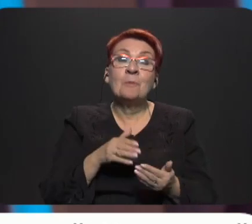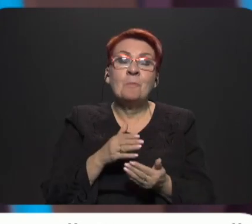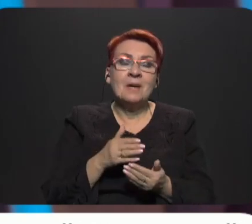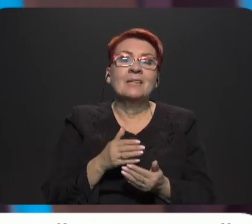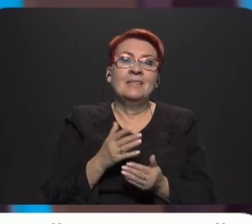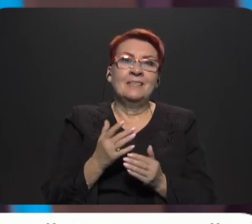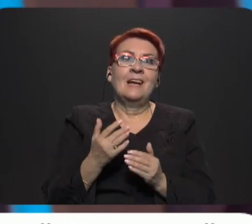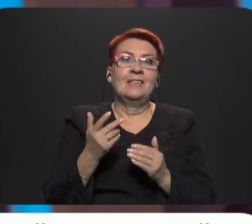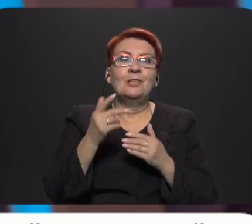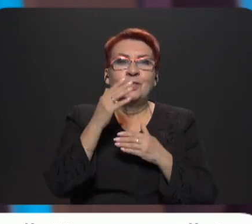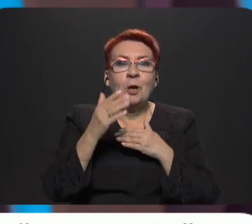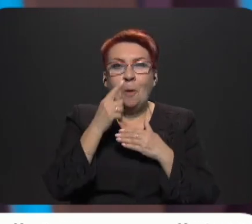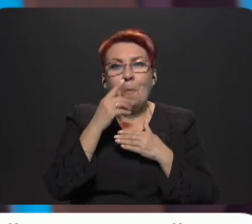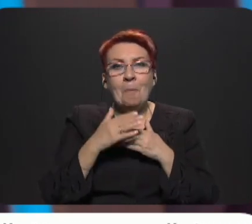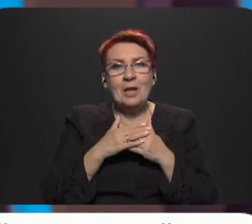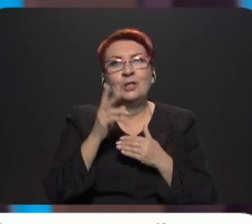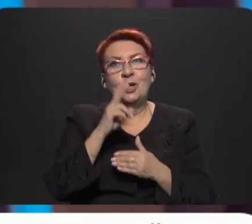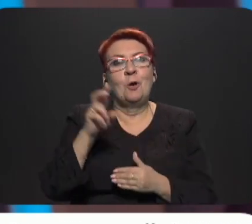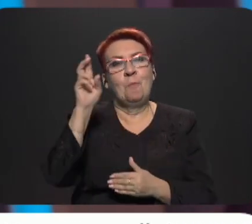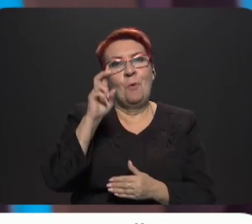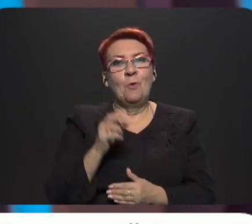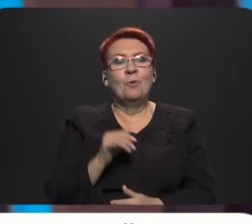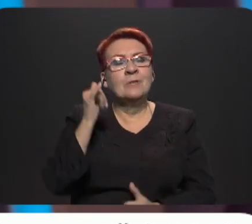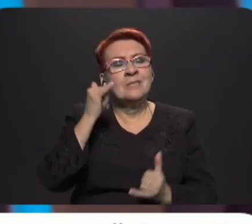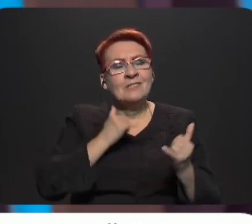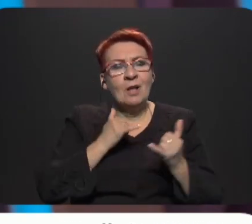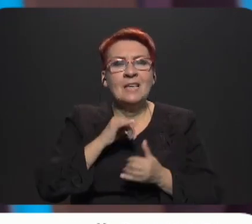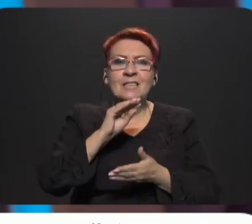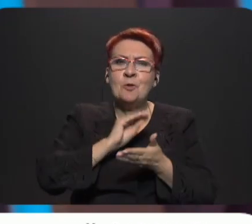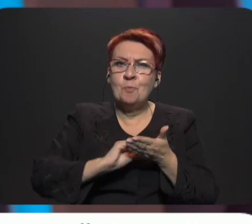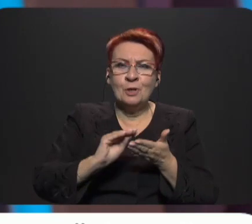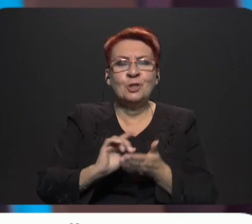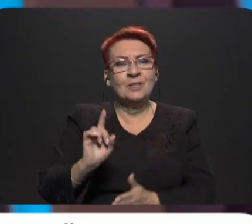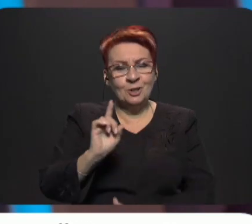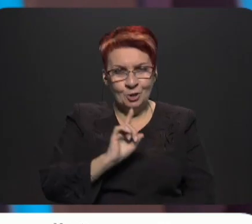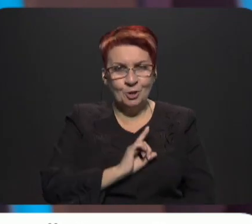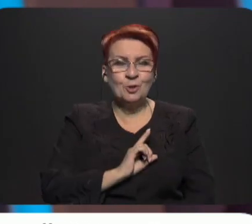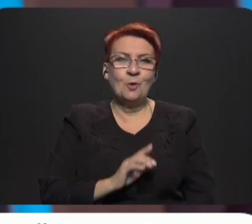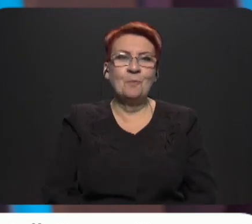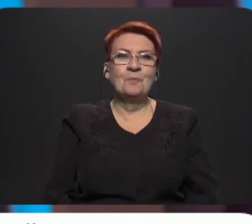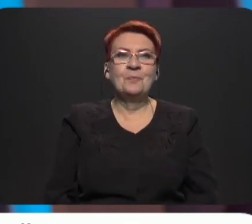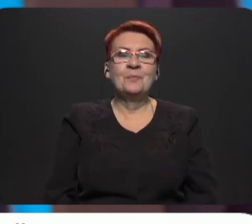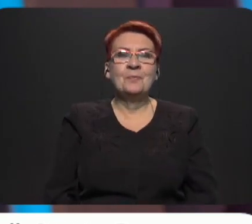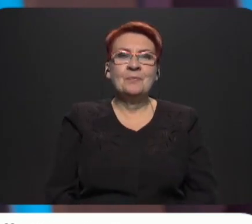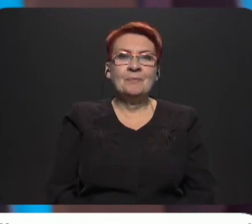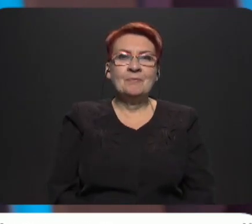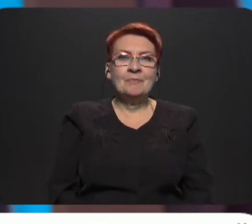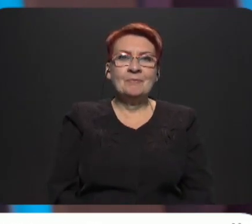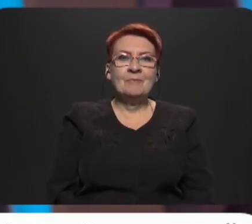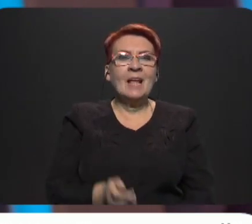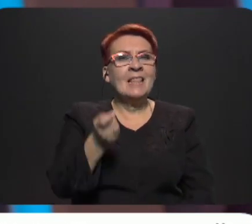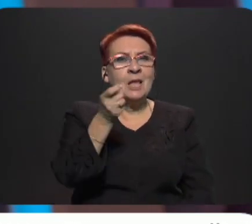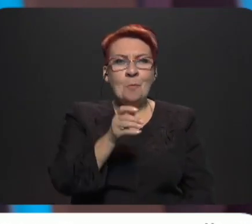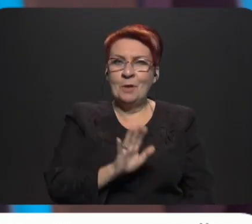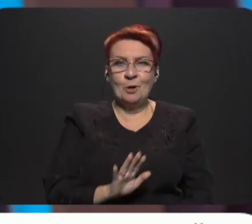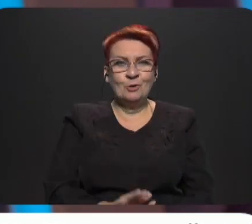Вот буквально записывайте, дорогие наши зрители, звоните к нам, пожалуйста, в прямой эфир, ведь мы продолжим отвечать на ваши вопросы сразу после